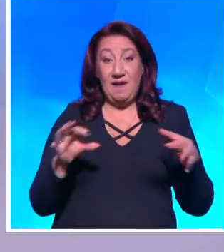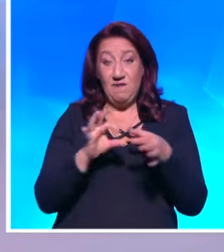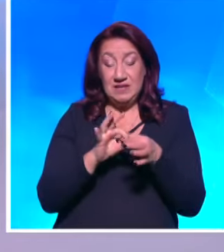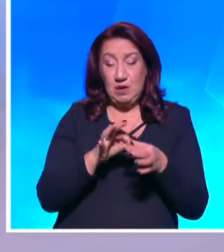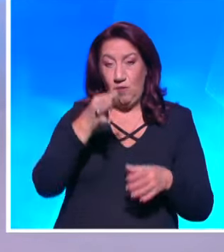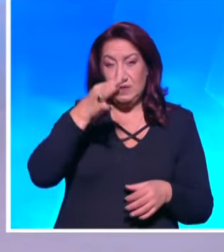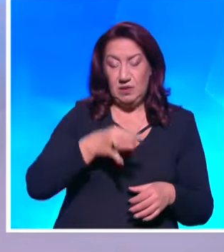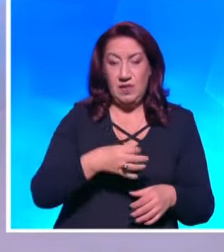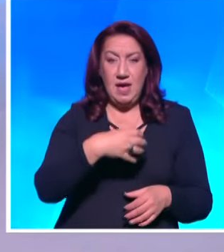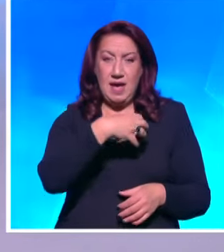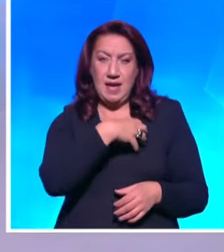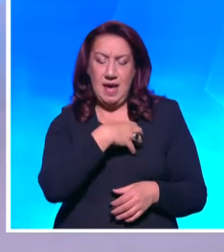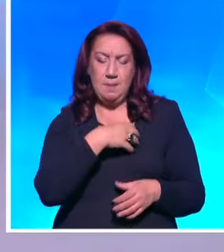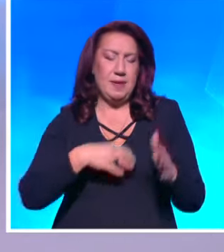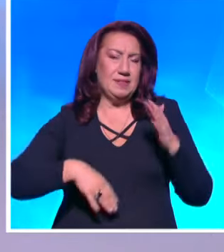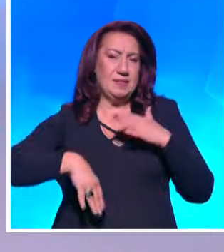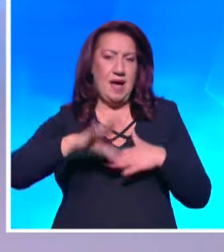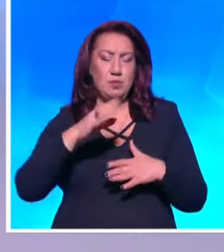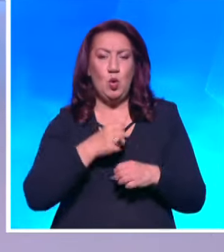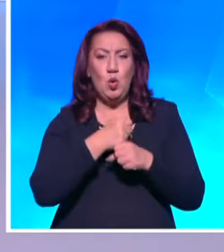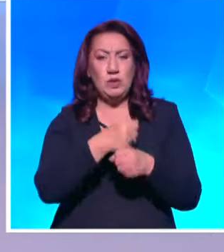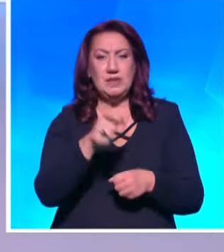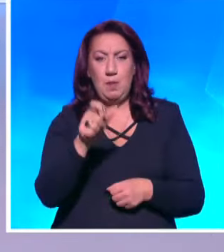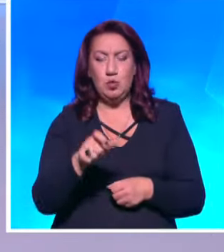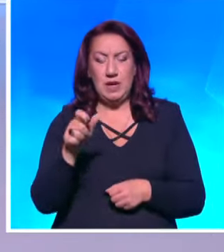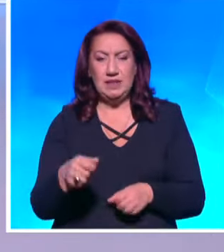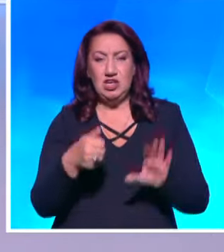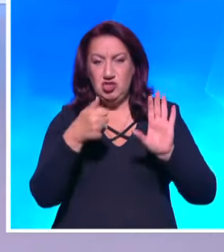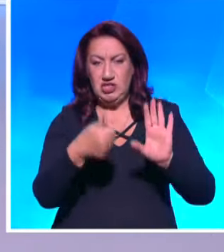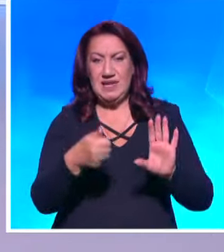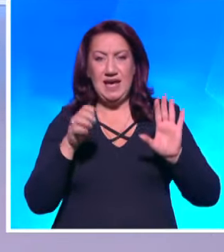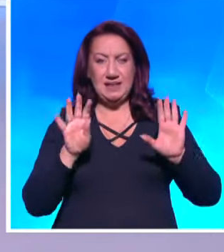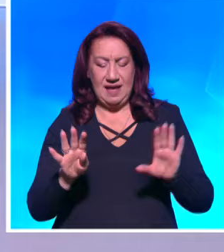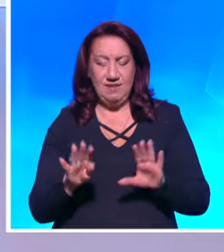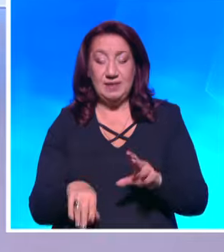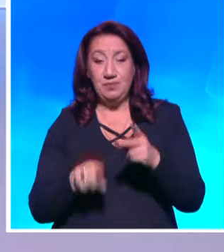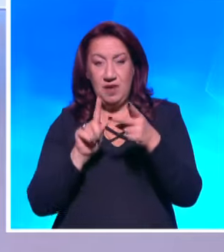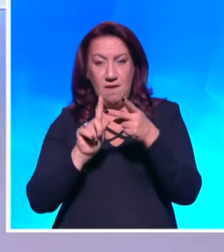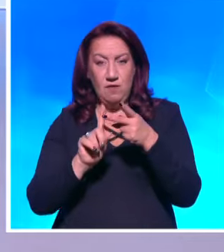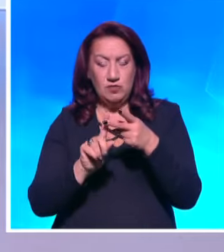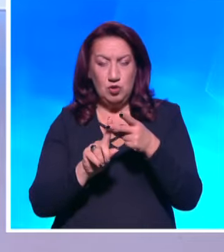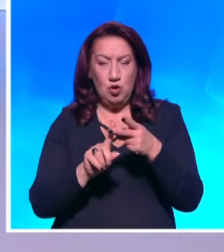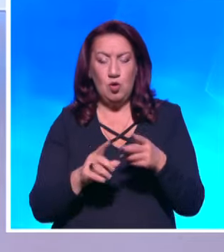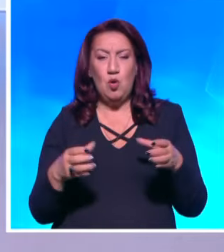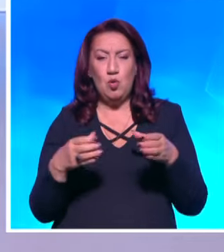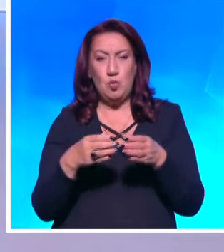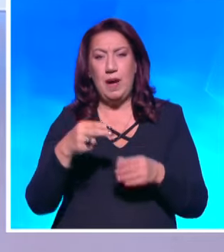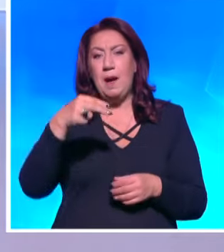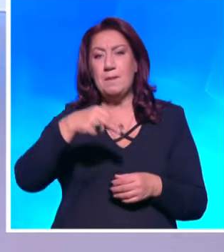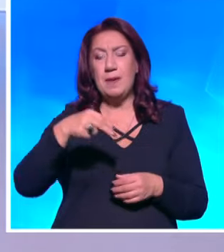СДС ще имат най-много народни представители – 69. Втора по численост ще бъде групата на